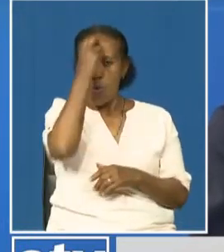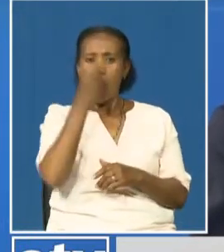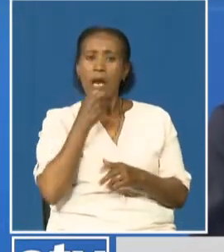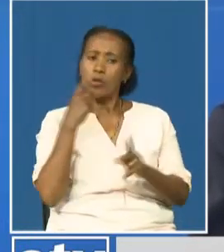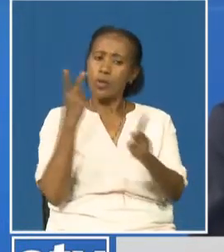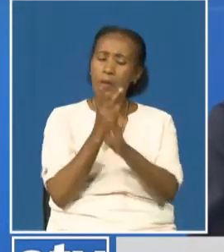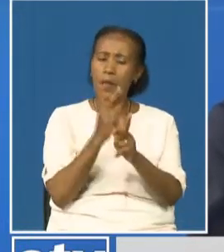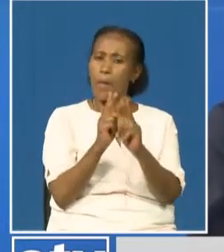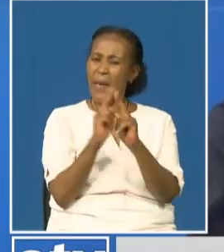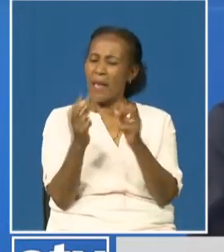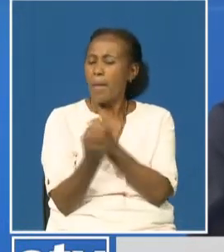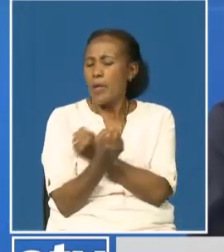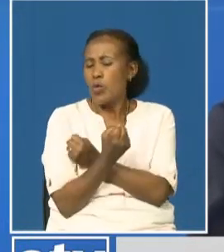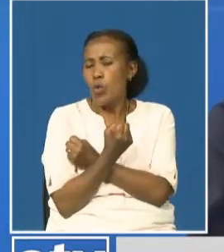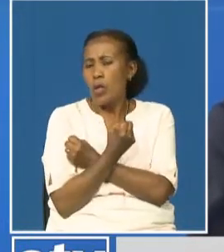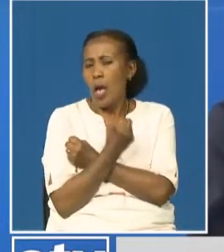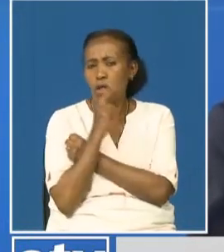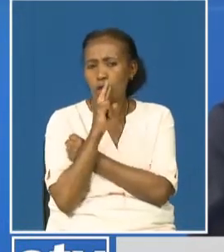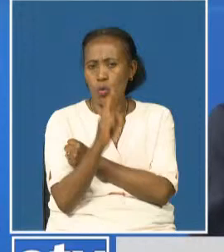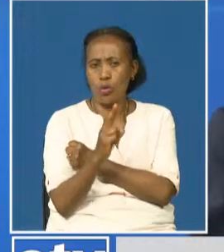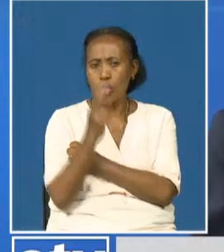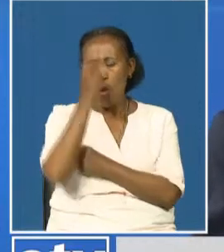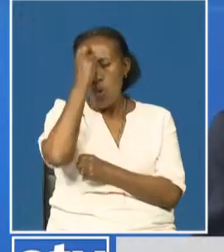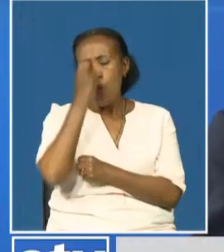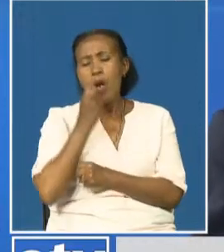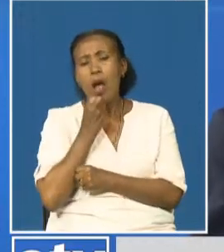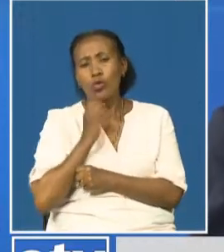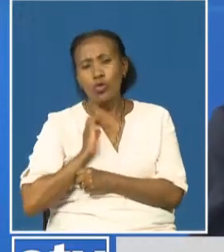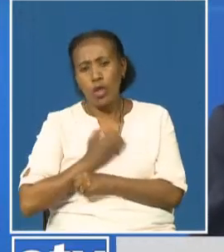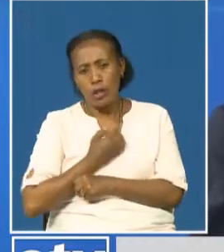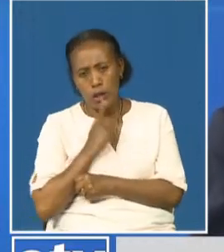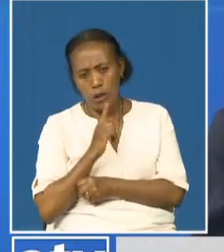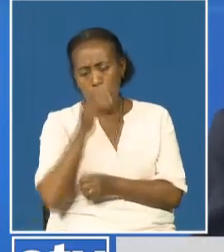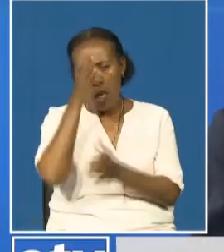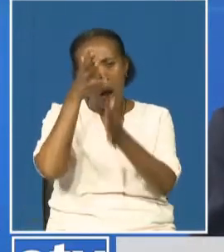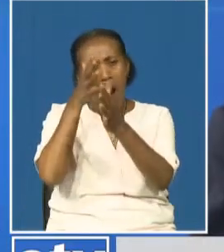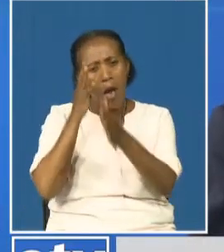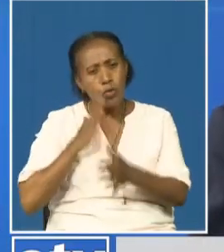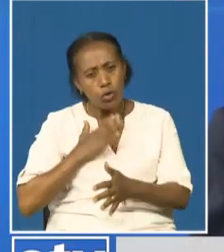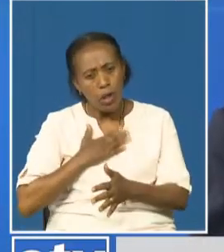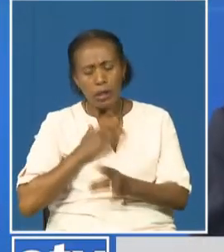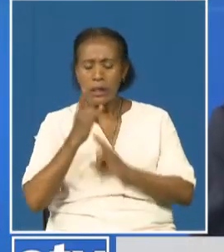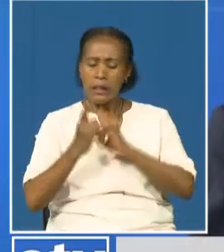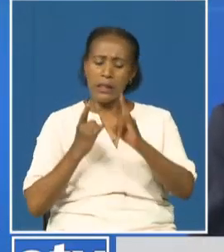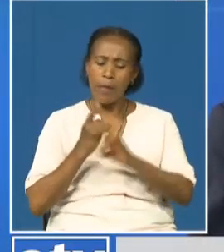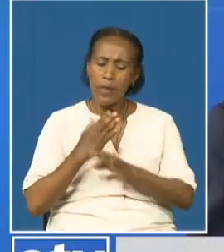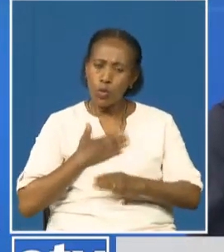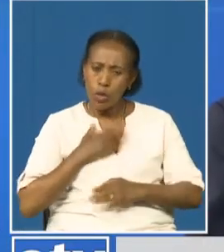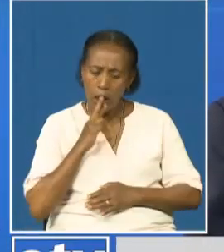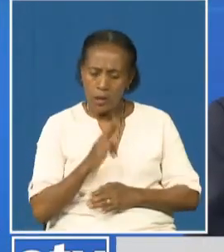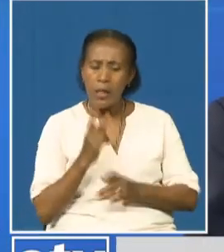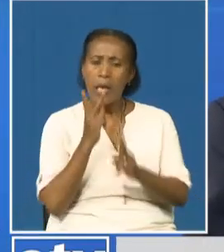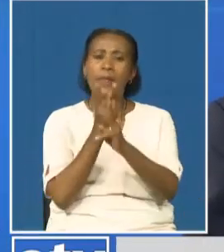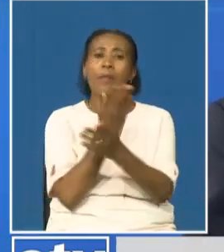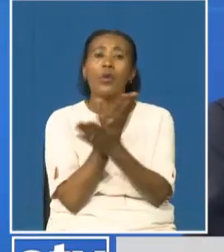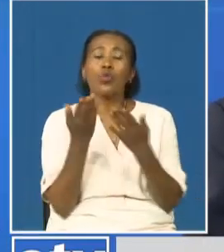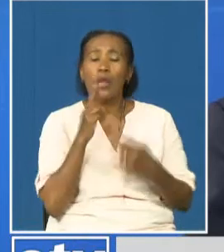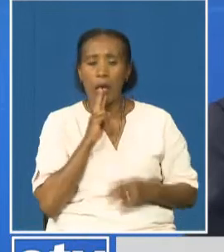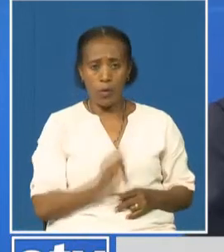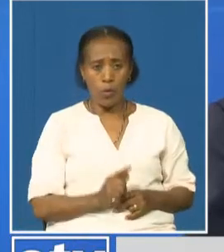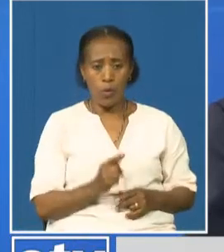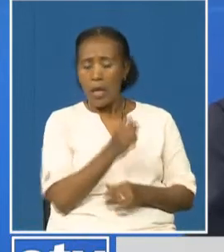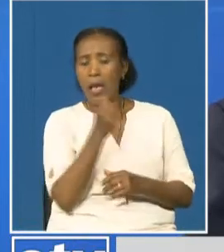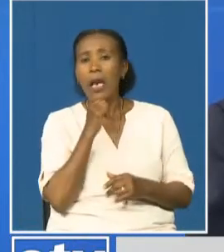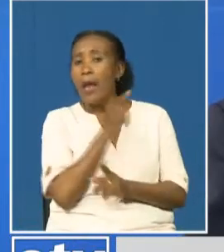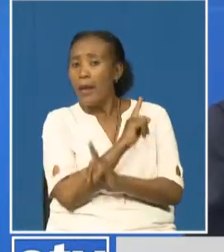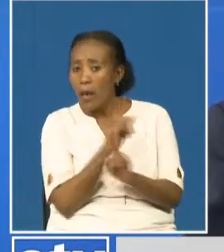ወላጅን የመጠበቅ በጣም የምንወዳቸውን ወላጆቻችንን አያቶቻችንን ዘመዶቻችንን የመጠበቅ ጉዳይ ነው።